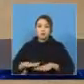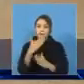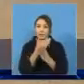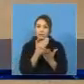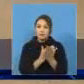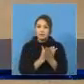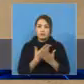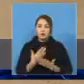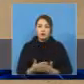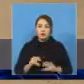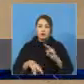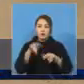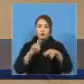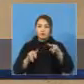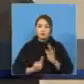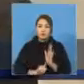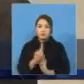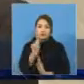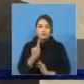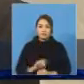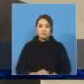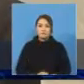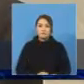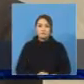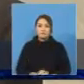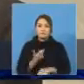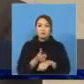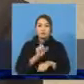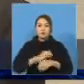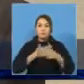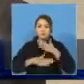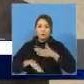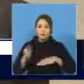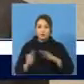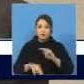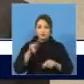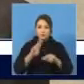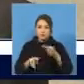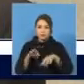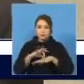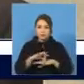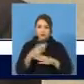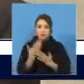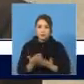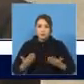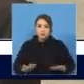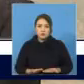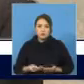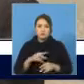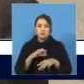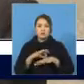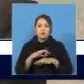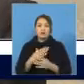бағдарлама аясында құрылыс жұмысы басталды. Біз өте қуаныштымыз, мына құрылыс жұмыстары жергілікті осы тұрғындардың есебін жүргізіп